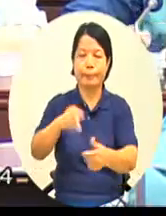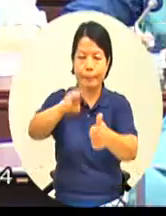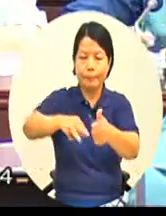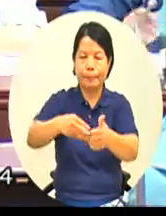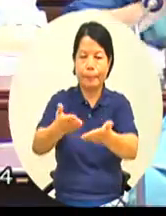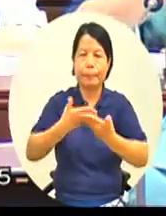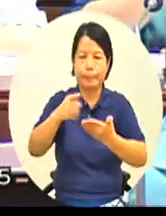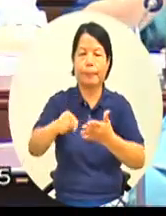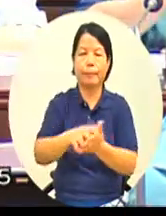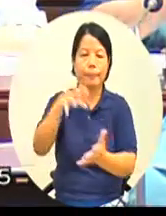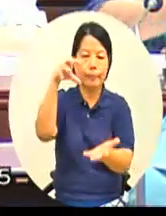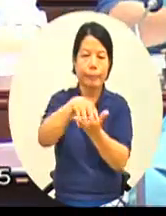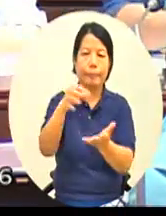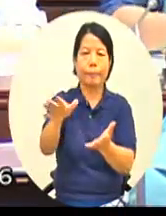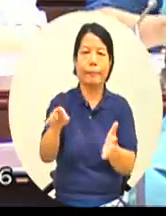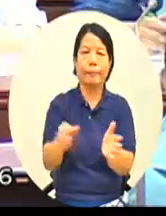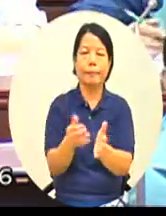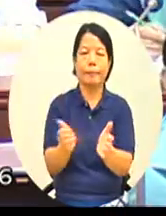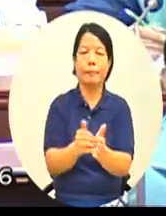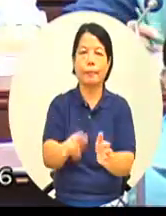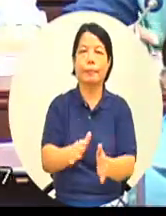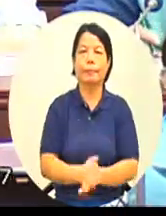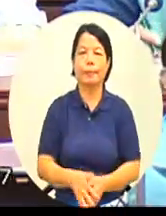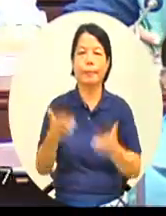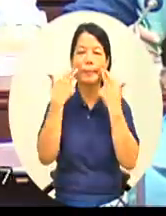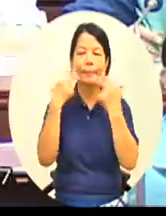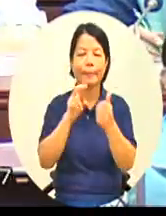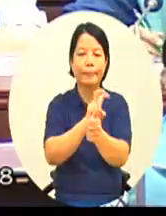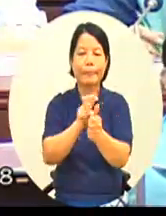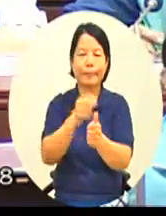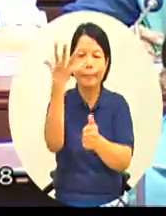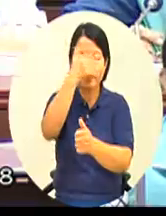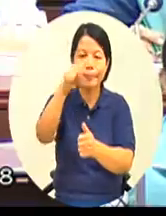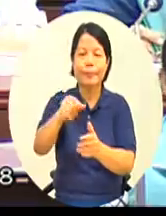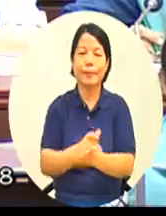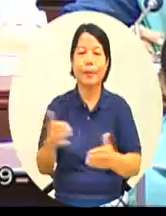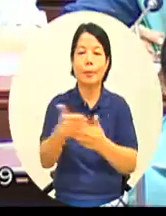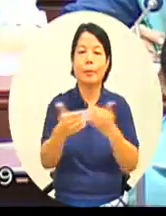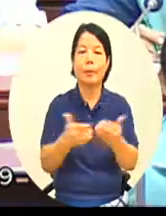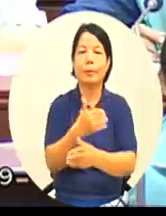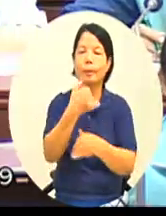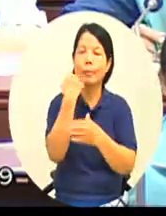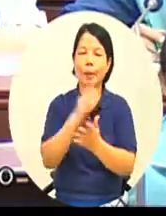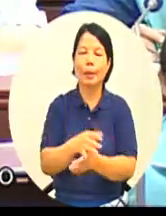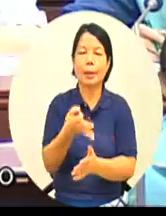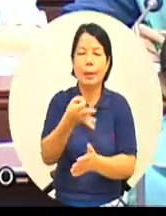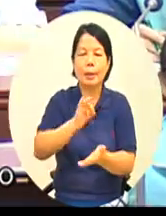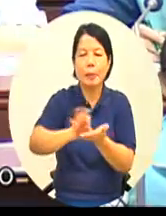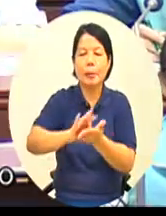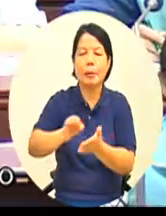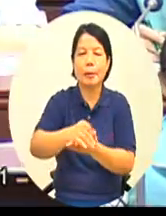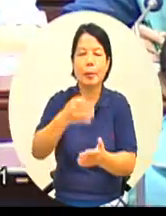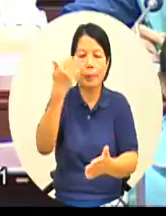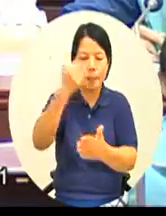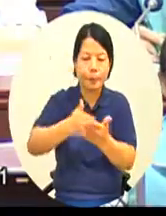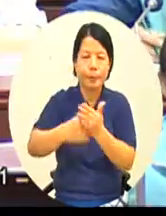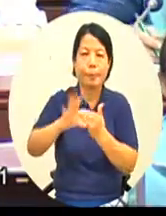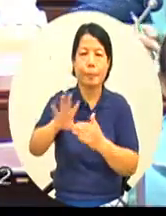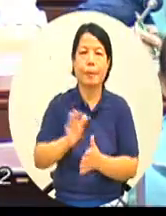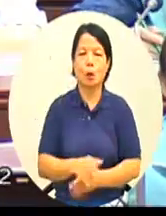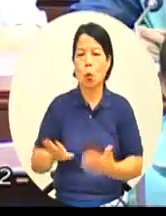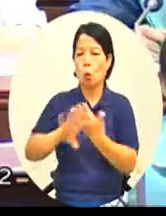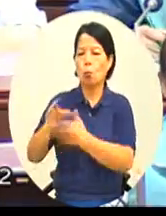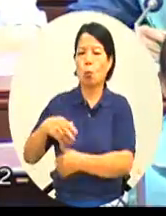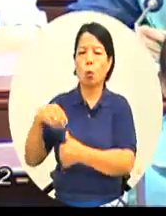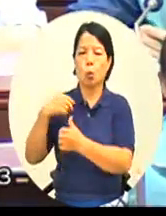拿到这个资格， 照顾自己部落的长辈。 对对，然后他的交通成本也可以减少很多。要不然我们要从其他的地方